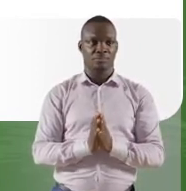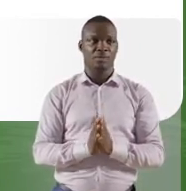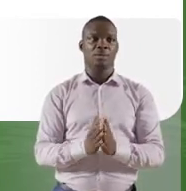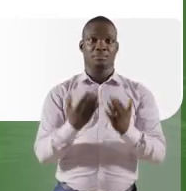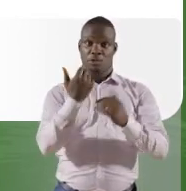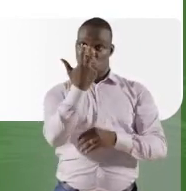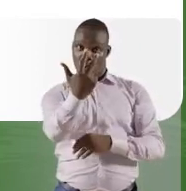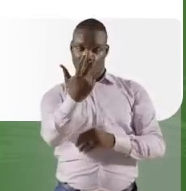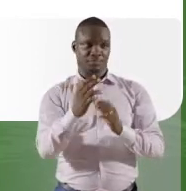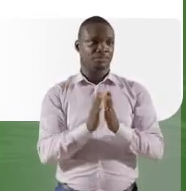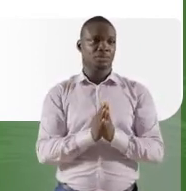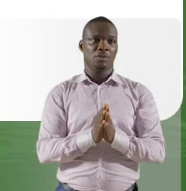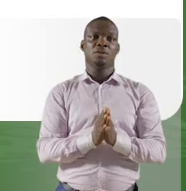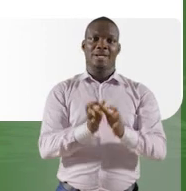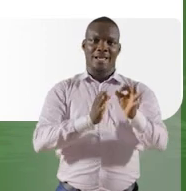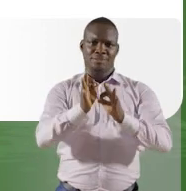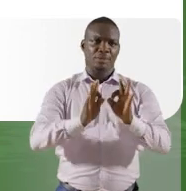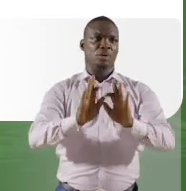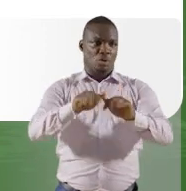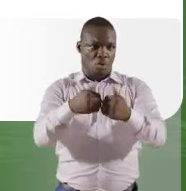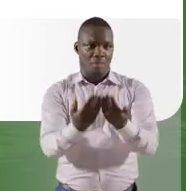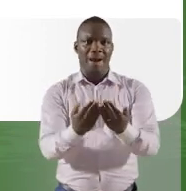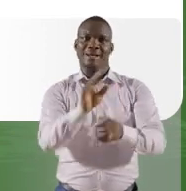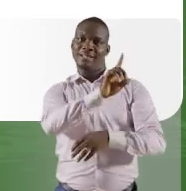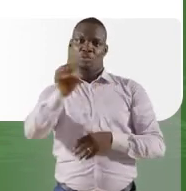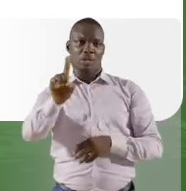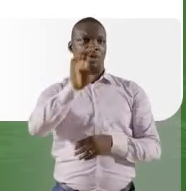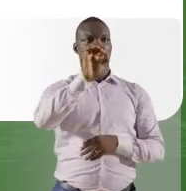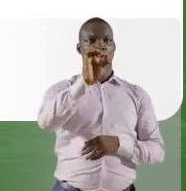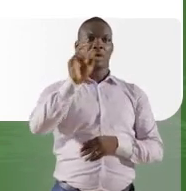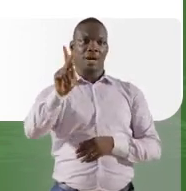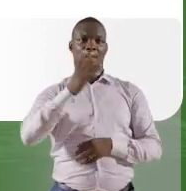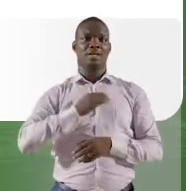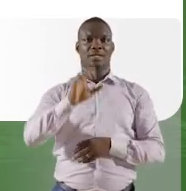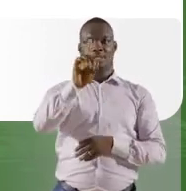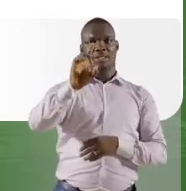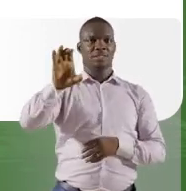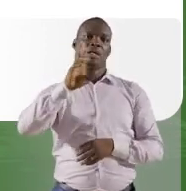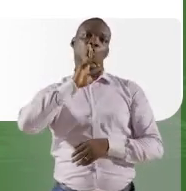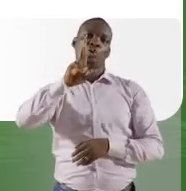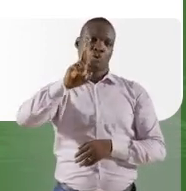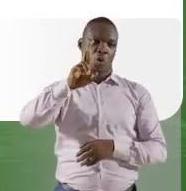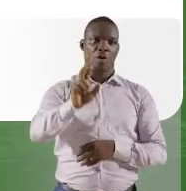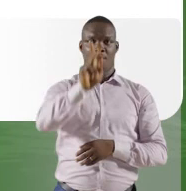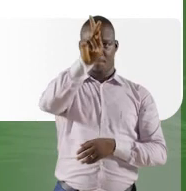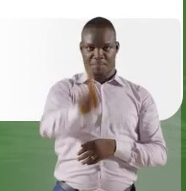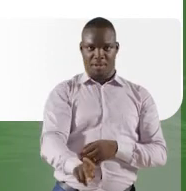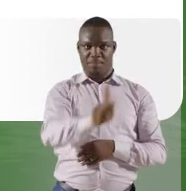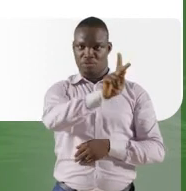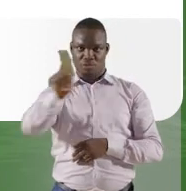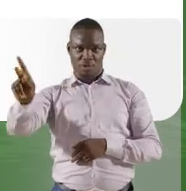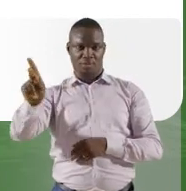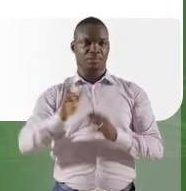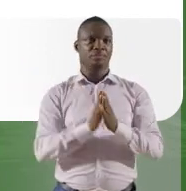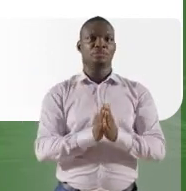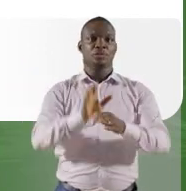Justifie que les droites OK et DC sont perpendiculaires. On va